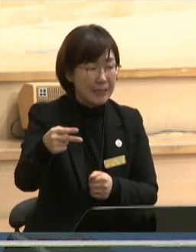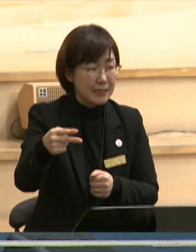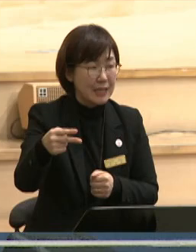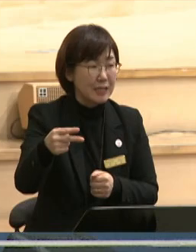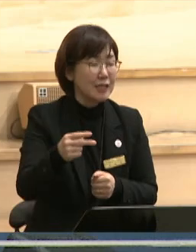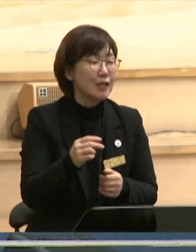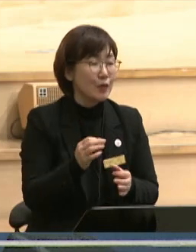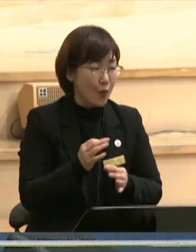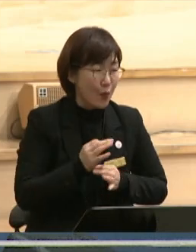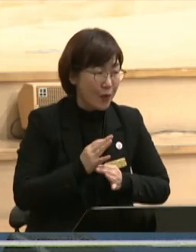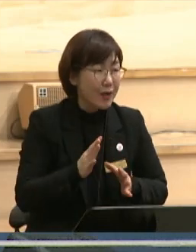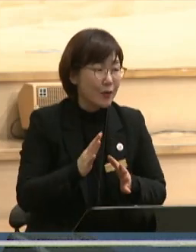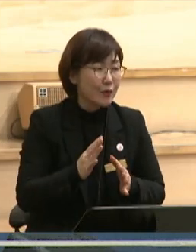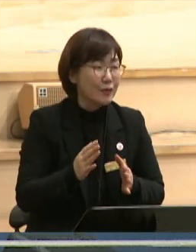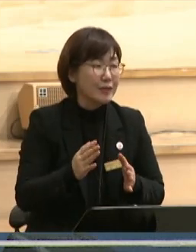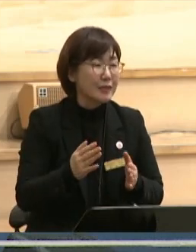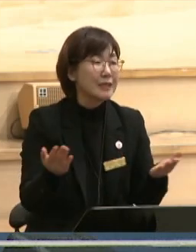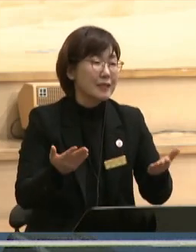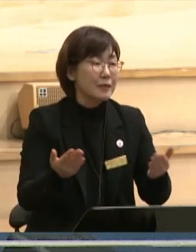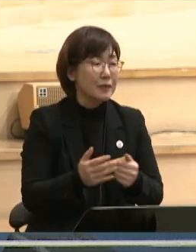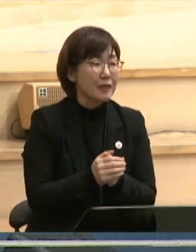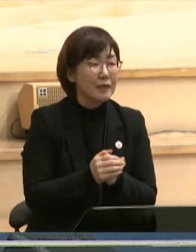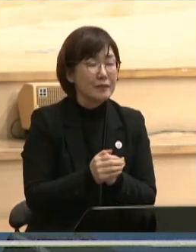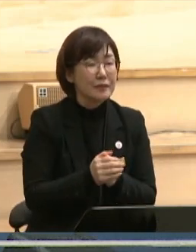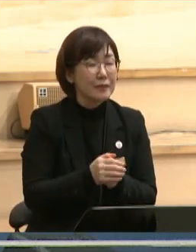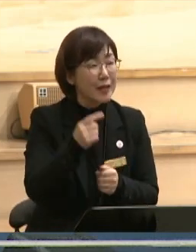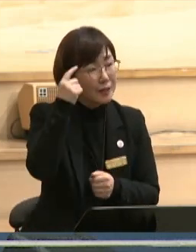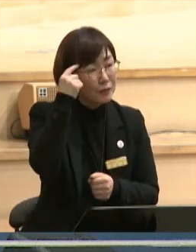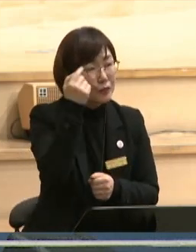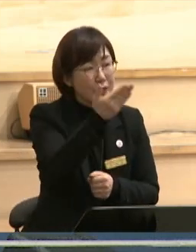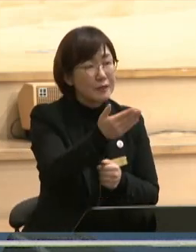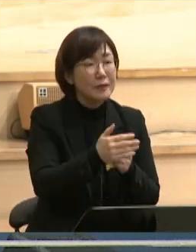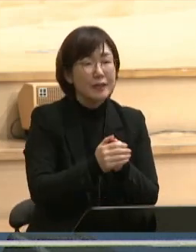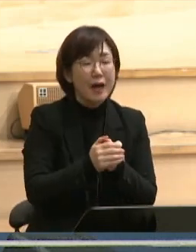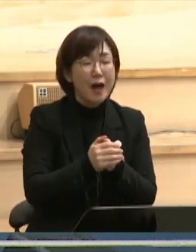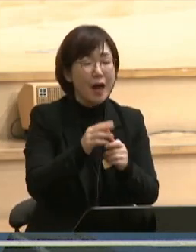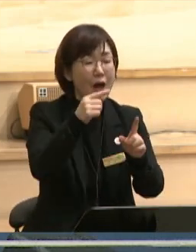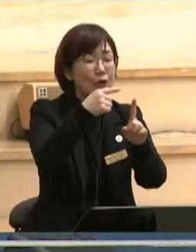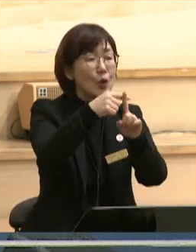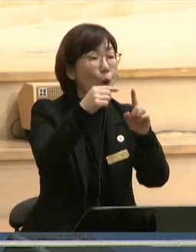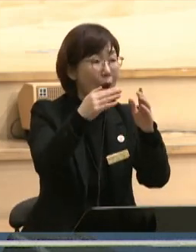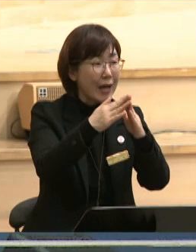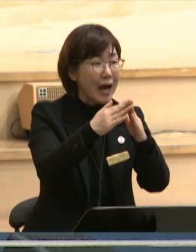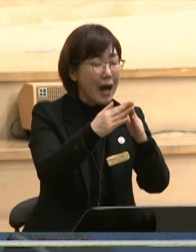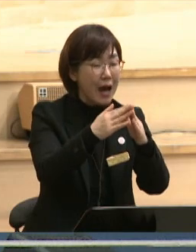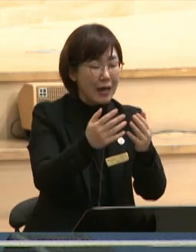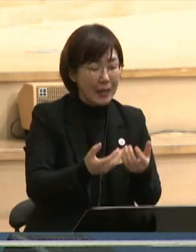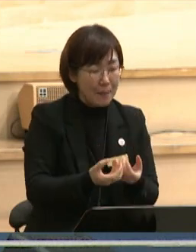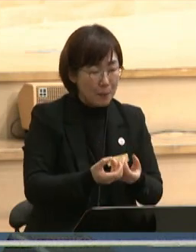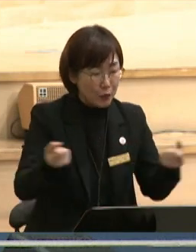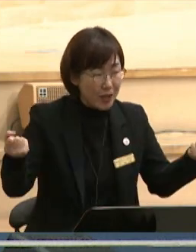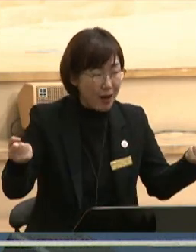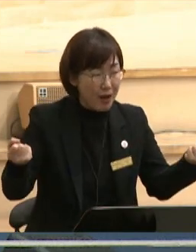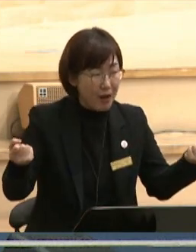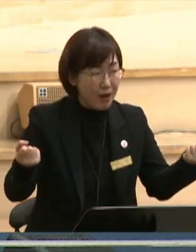여러분 질문할게요 교회가 나뉠 수 있습니까 없습니까